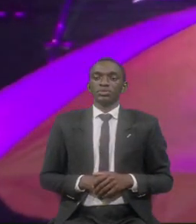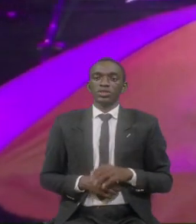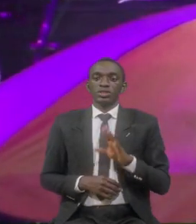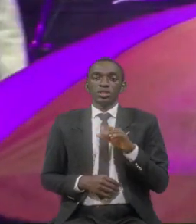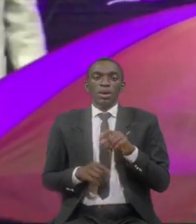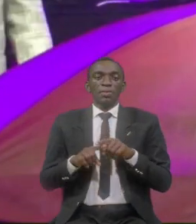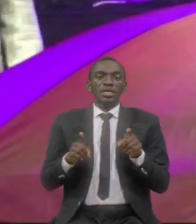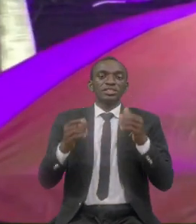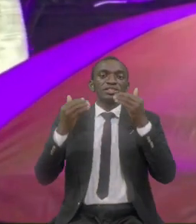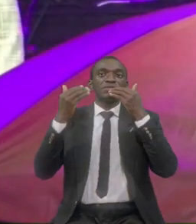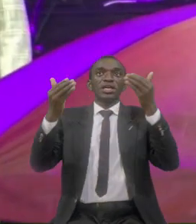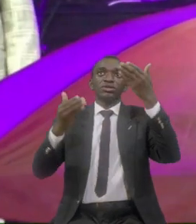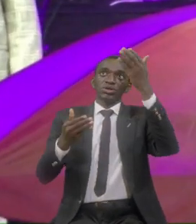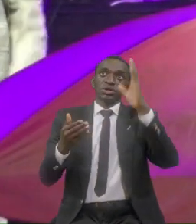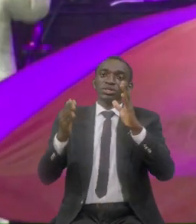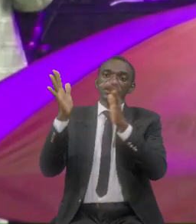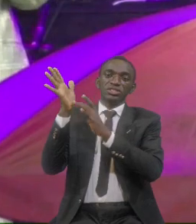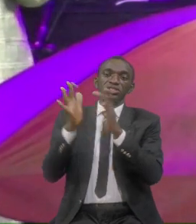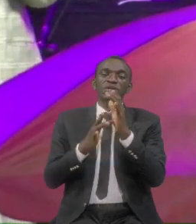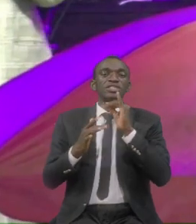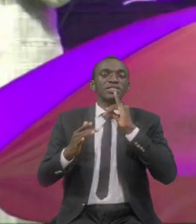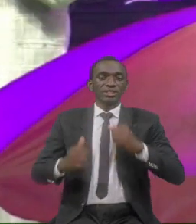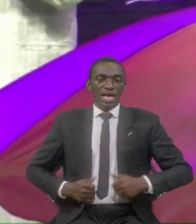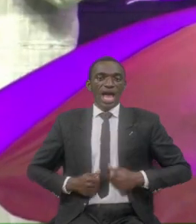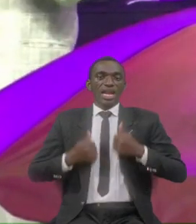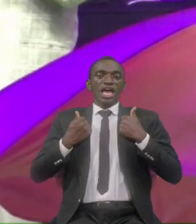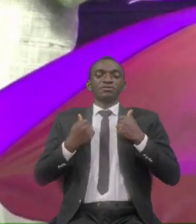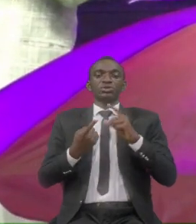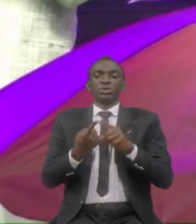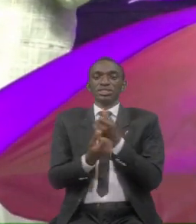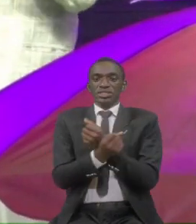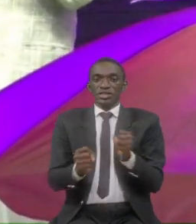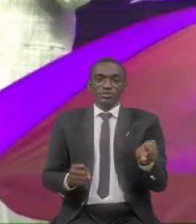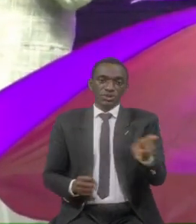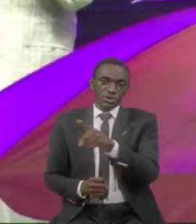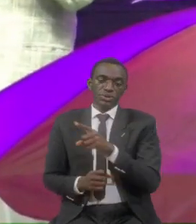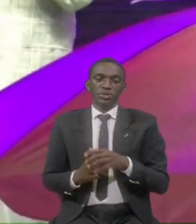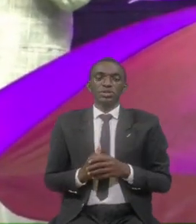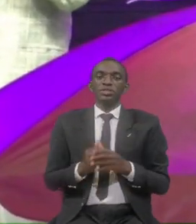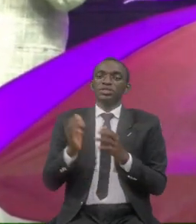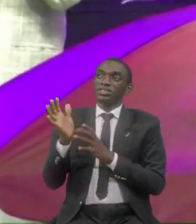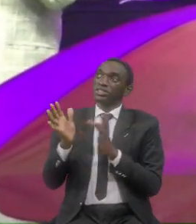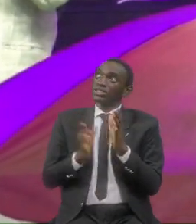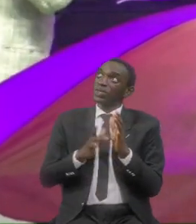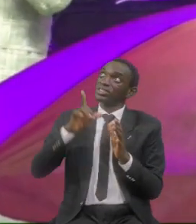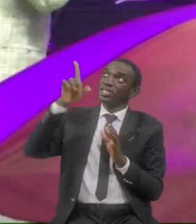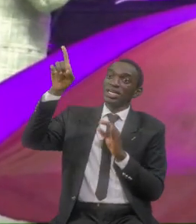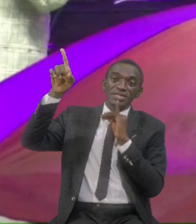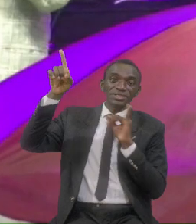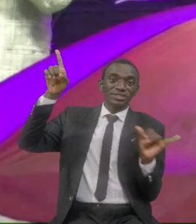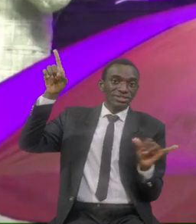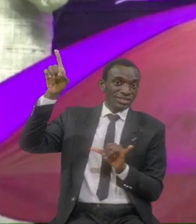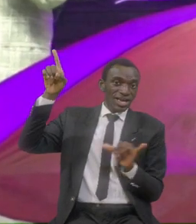is alive to save you. Salamat kay Jesus buwi para luwasun ka. Jesus the same. Si Jesus makaluwas.